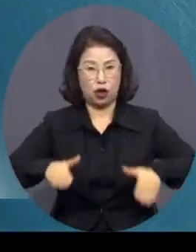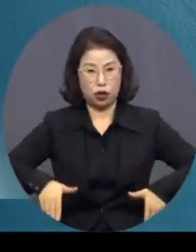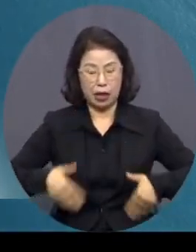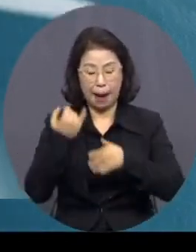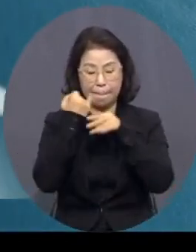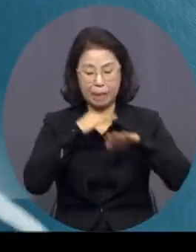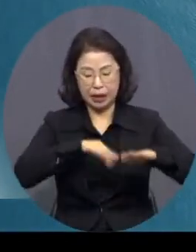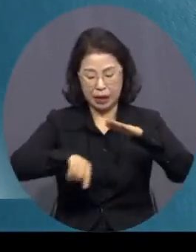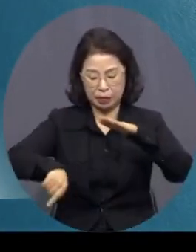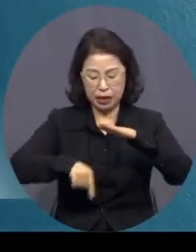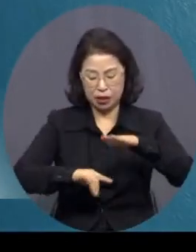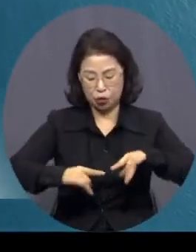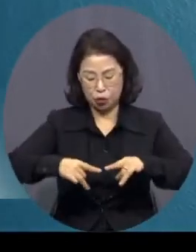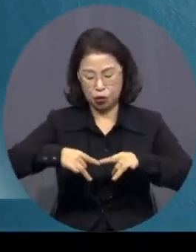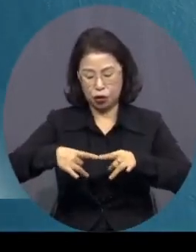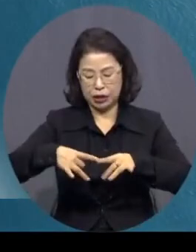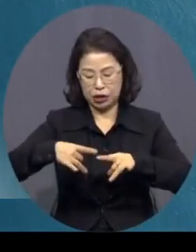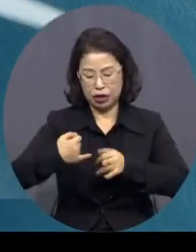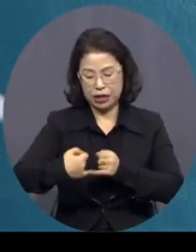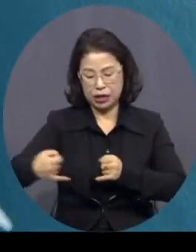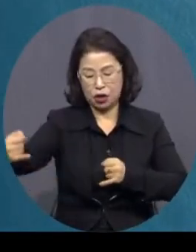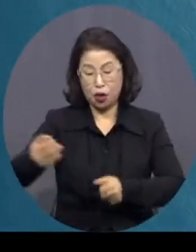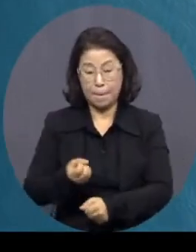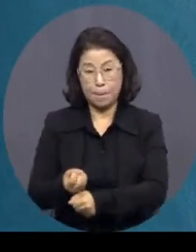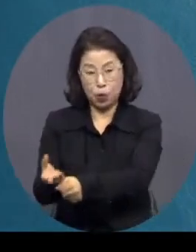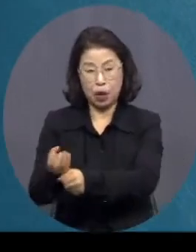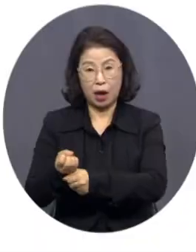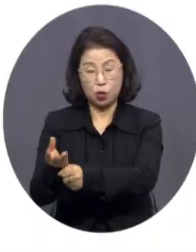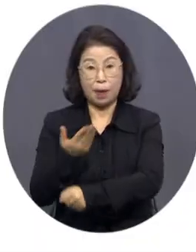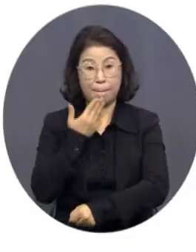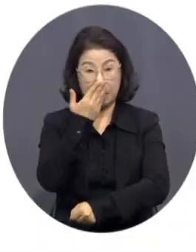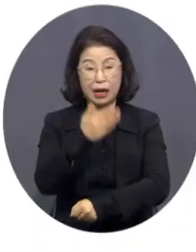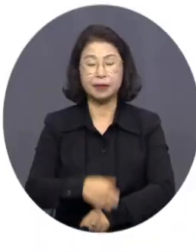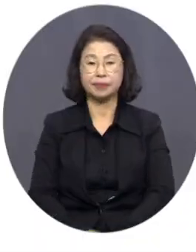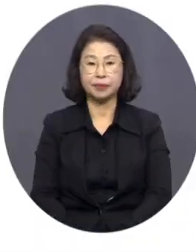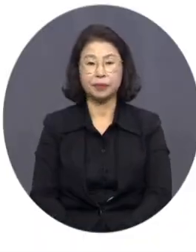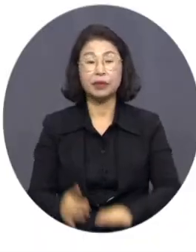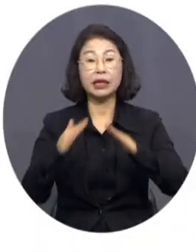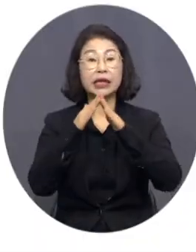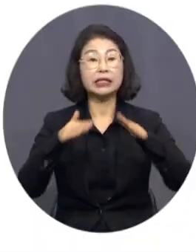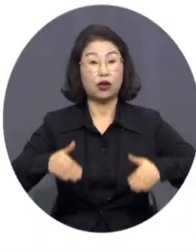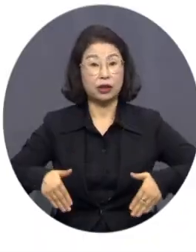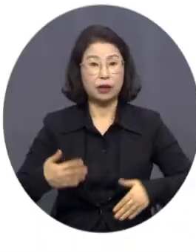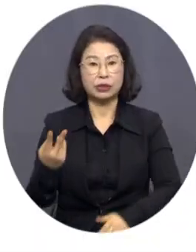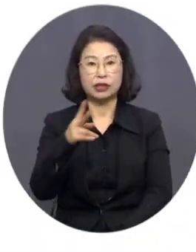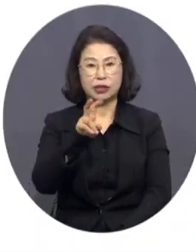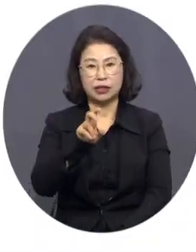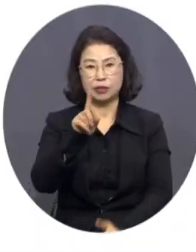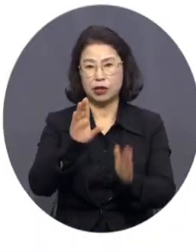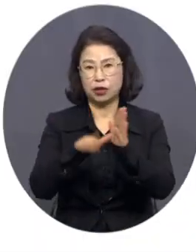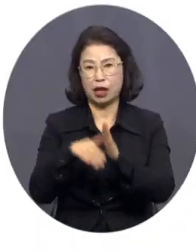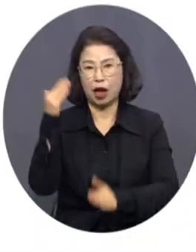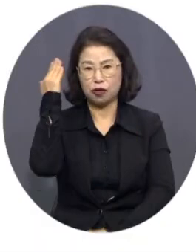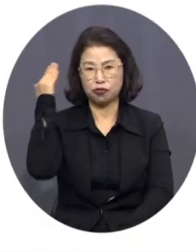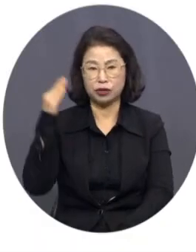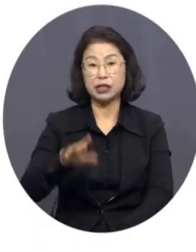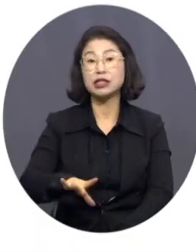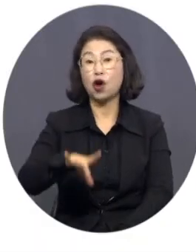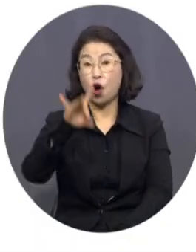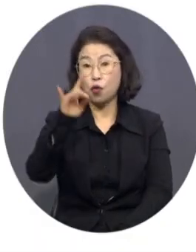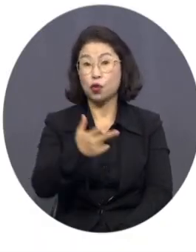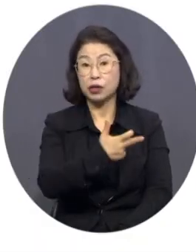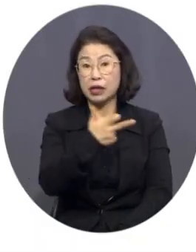보내 출력제한 문제를 해결할 계획입니다 전라남도는 2021년 국내 최초로